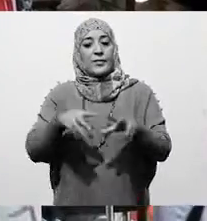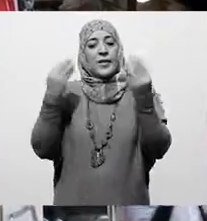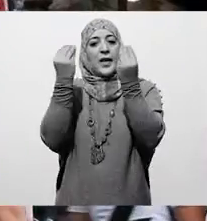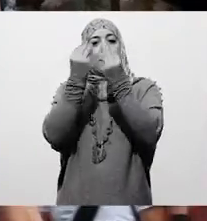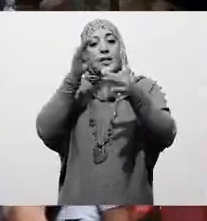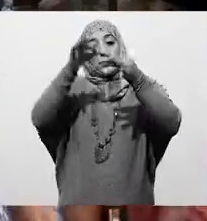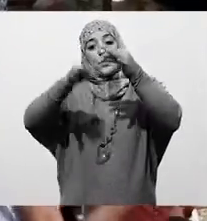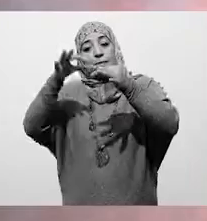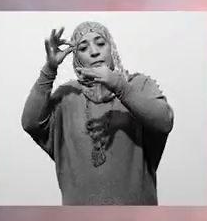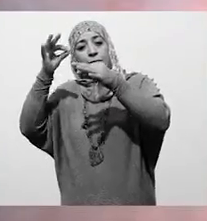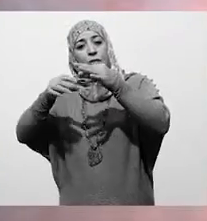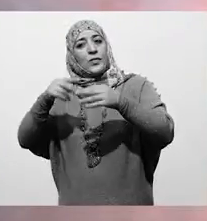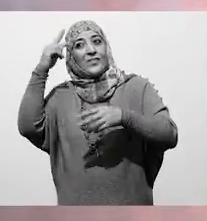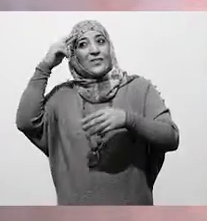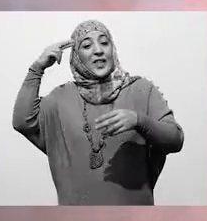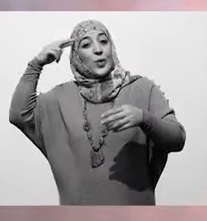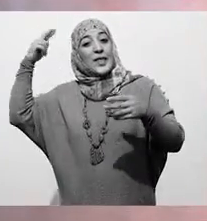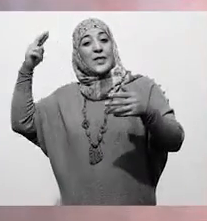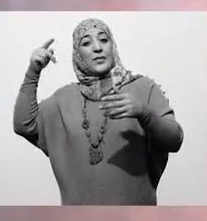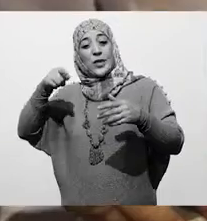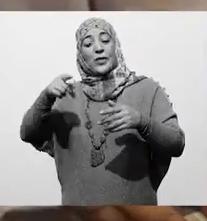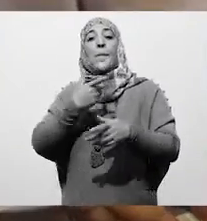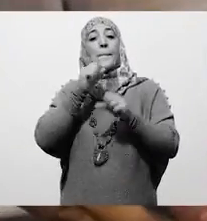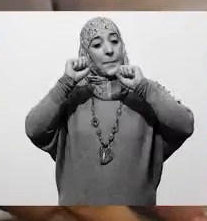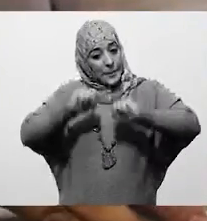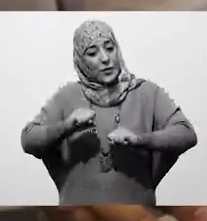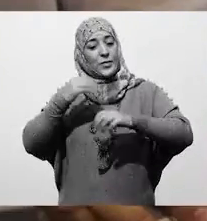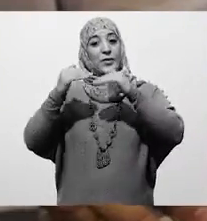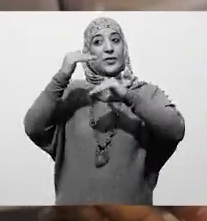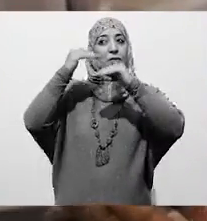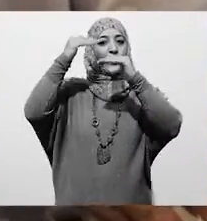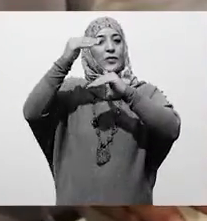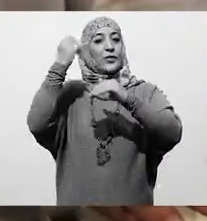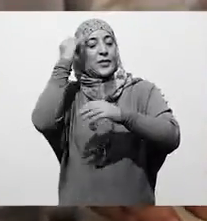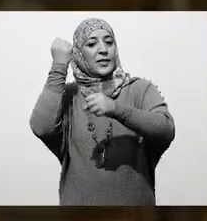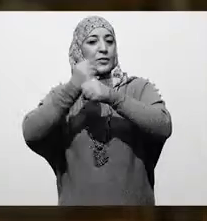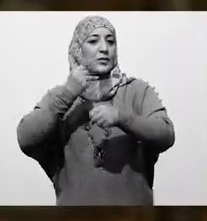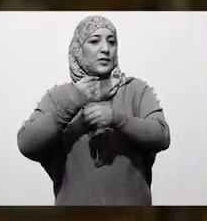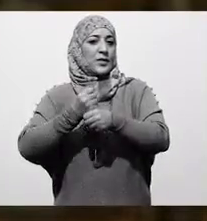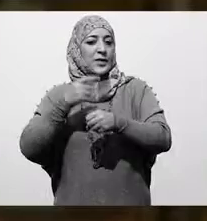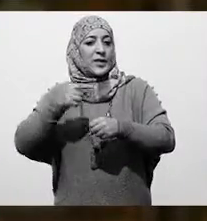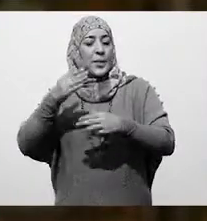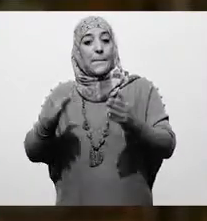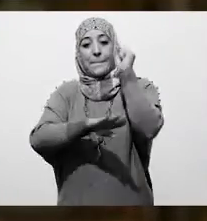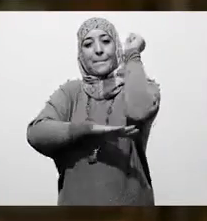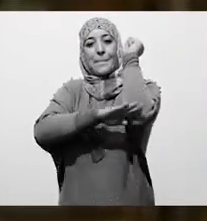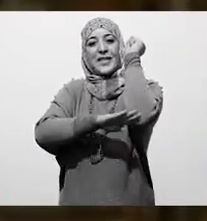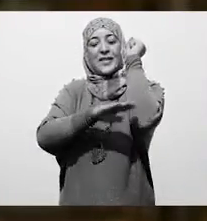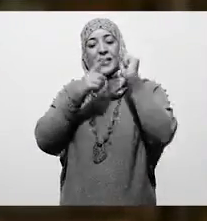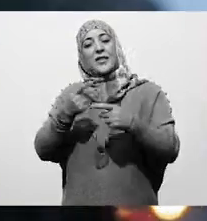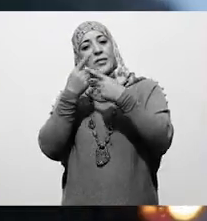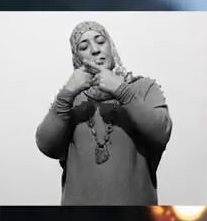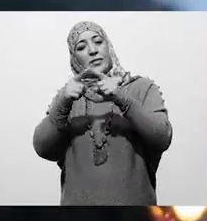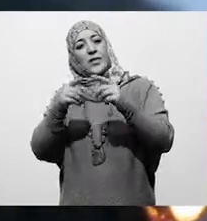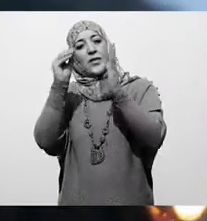Avec ces résultats, on espère surtout que ce soit possible de développer un plaidoyer qui est basé sur des